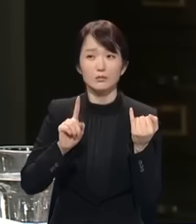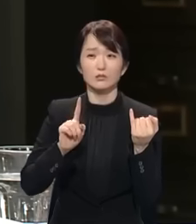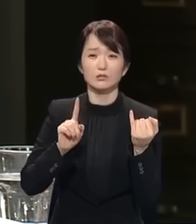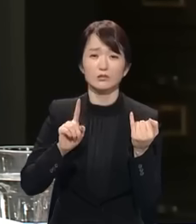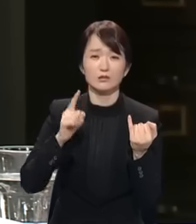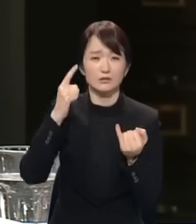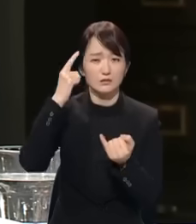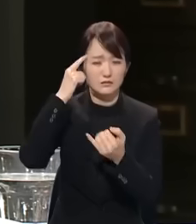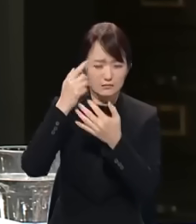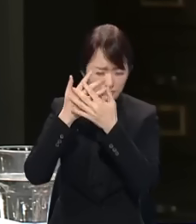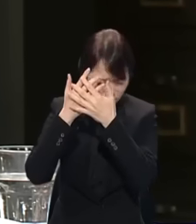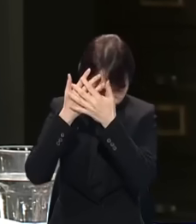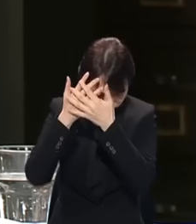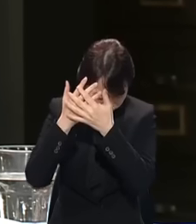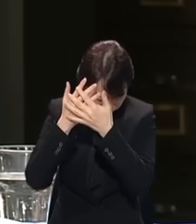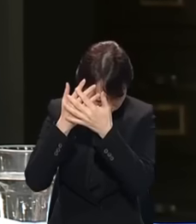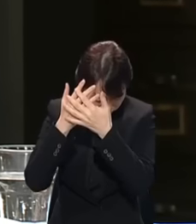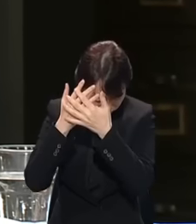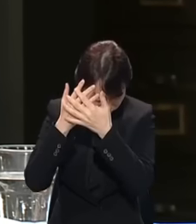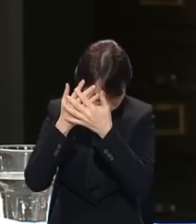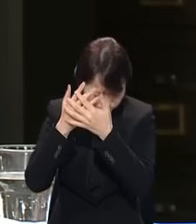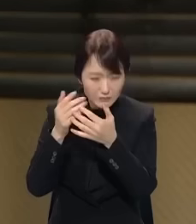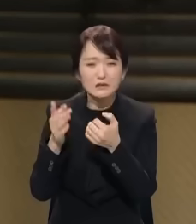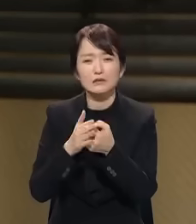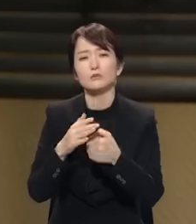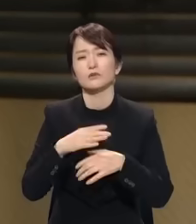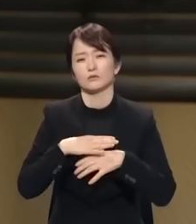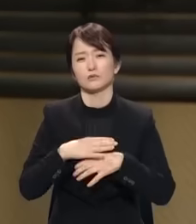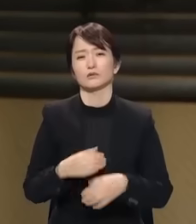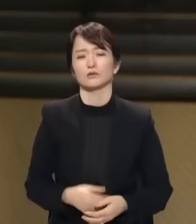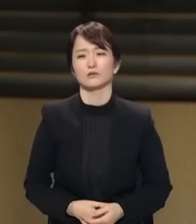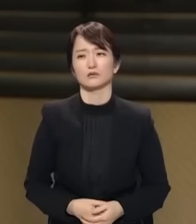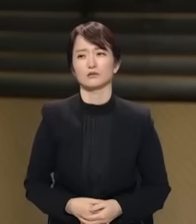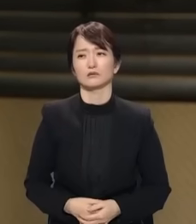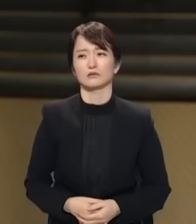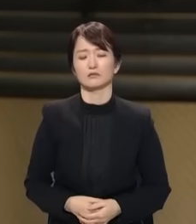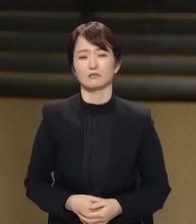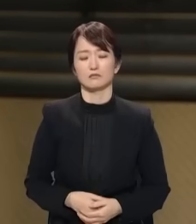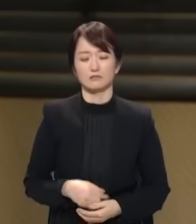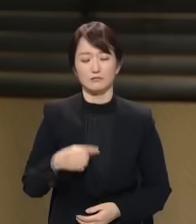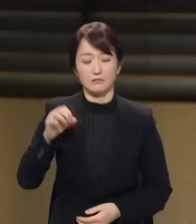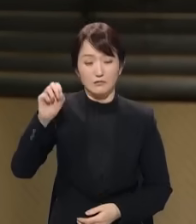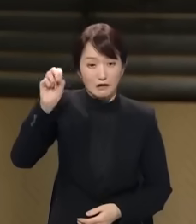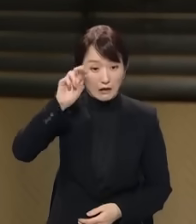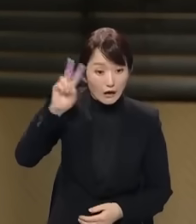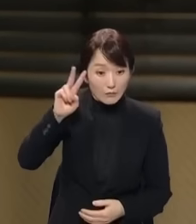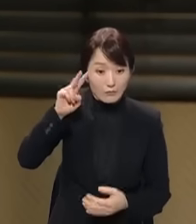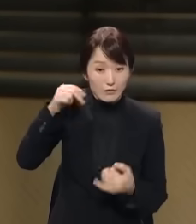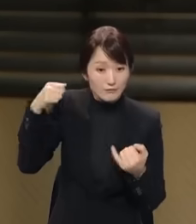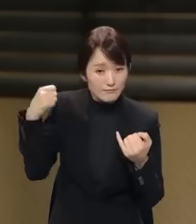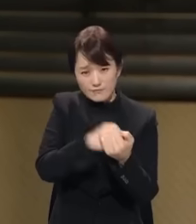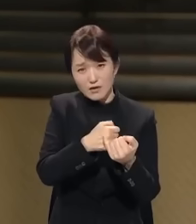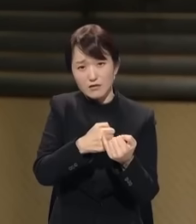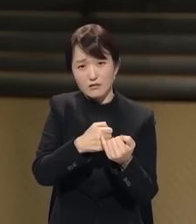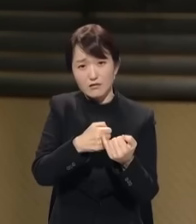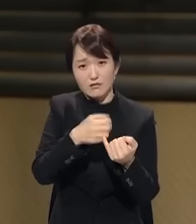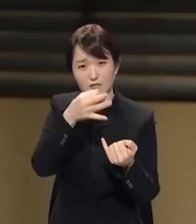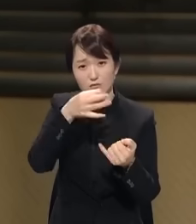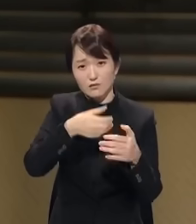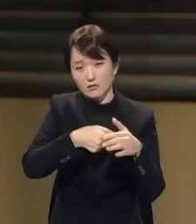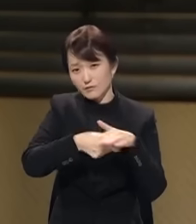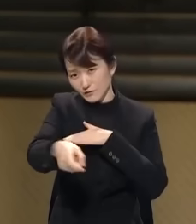너무너무 트라우마에 시달릴 것 같아요. 그래서 무서운 거거든요. 아마 예상도 못한 곳에서 공격을 당했고 뭐 금품을 이제 강취당한